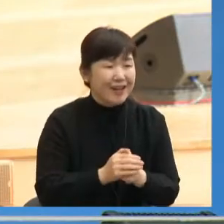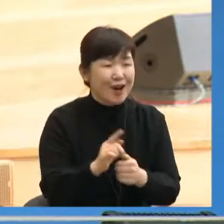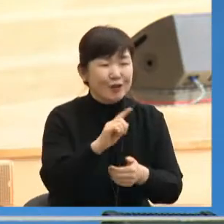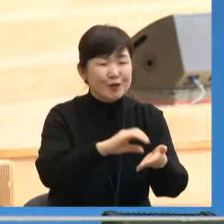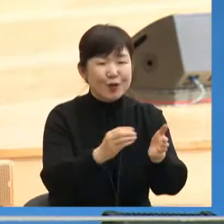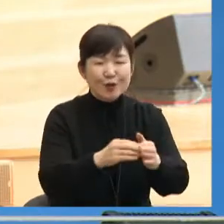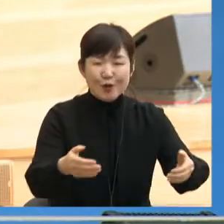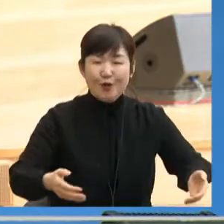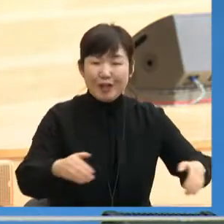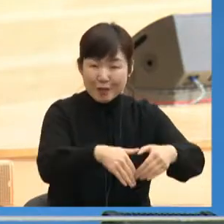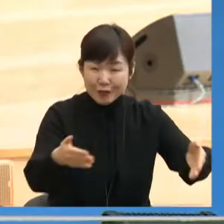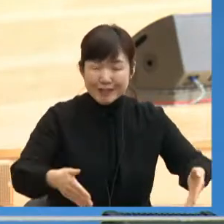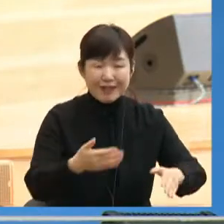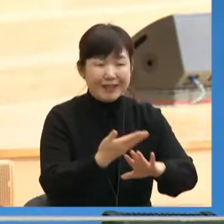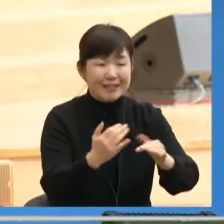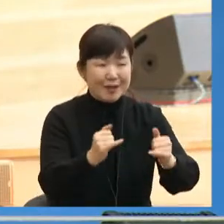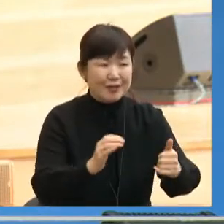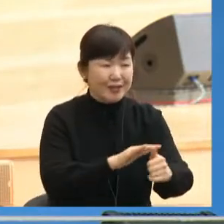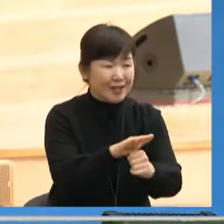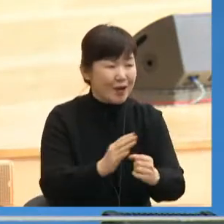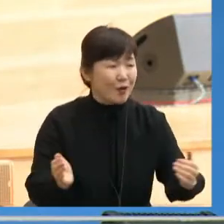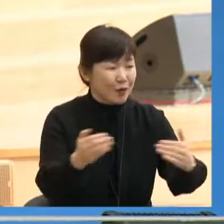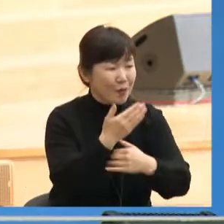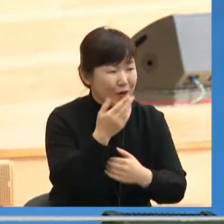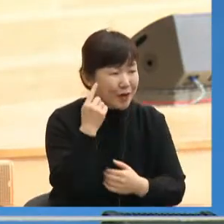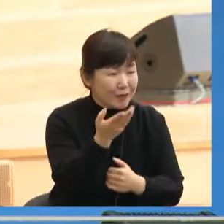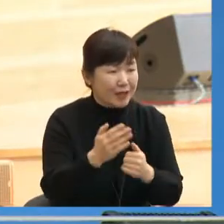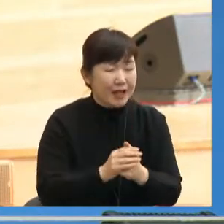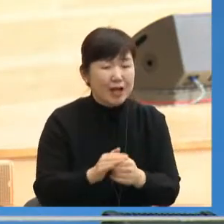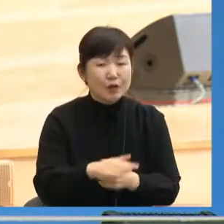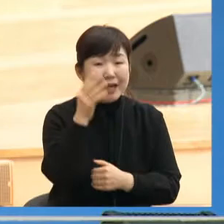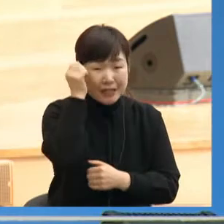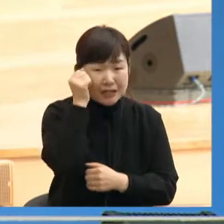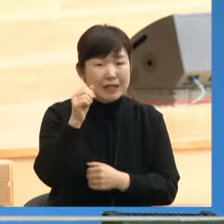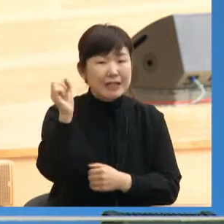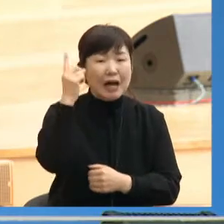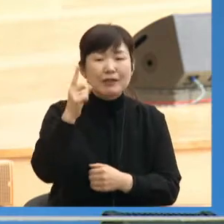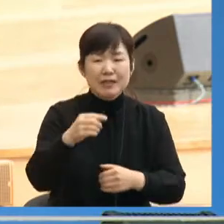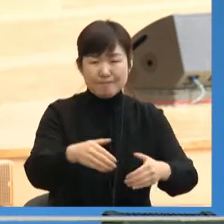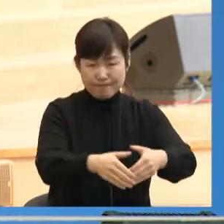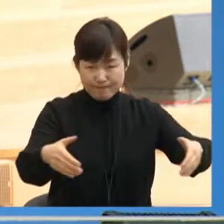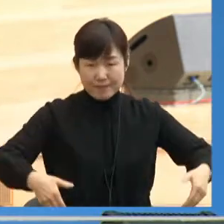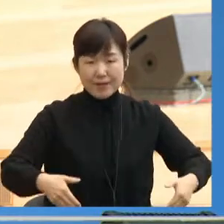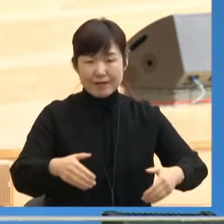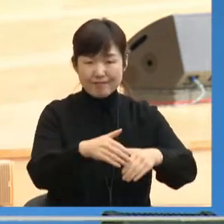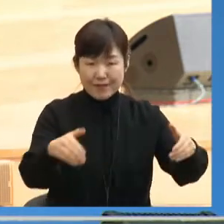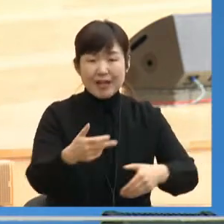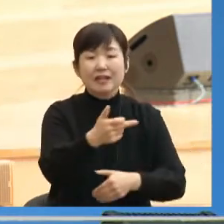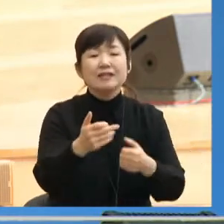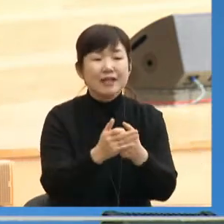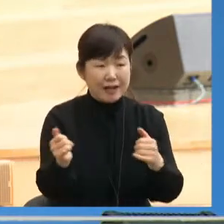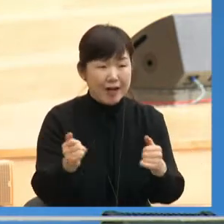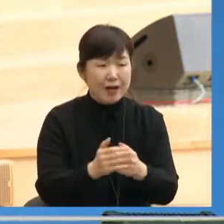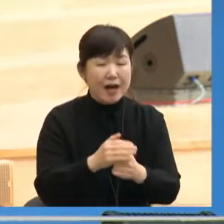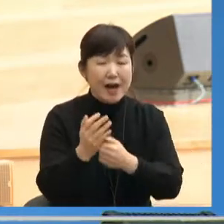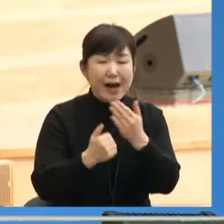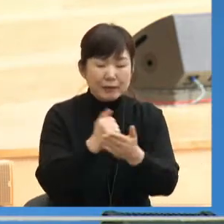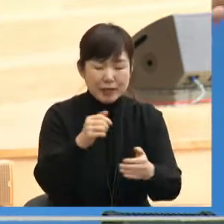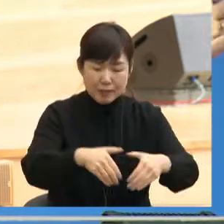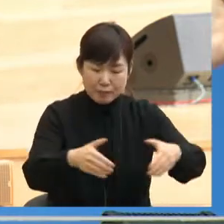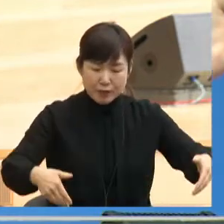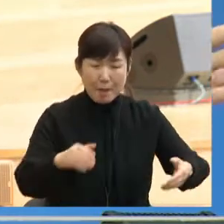품으로 사람들을 포용하실 수 있습니까? 우리가 기억할 것은 다윗은 큰 품을 가진 사람이에요. 하나님께서는 큰 품을 가진